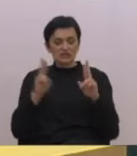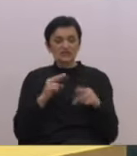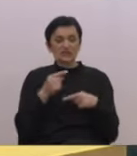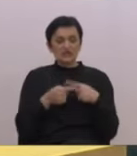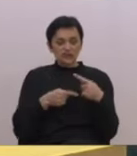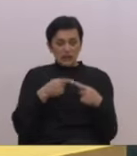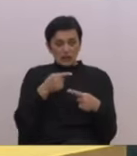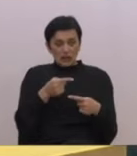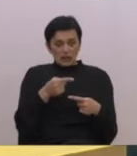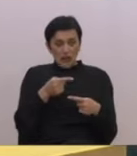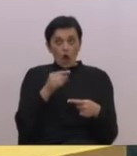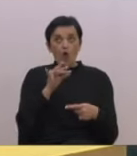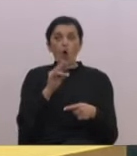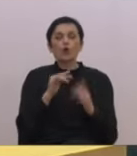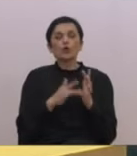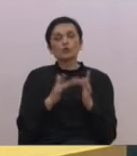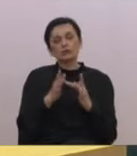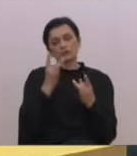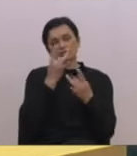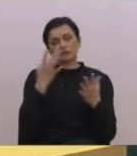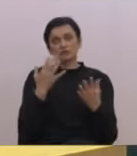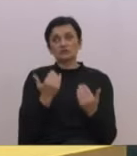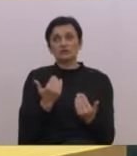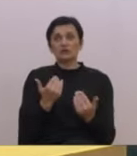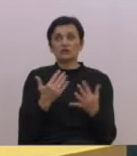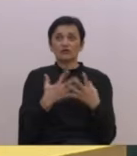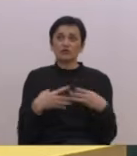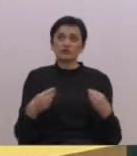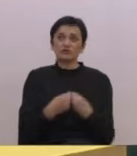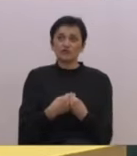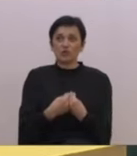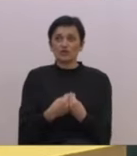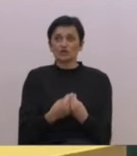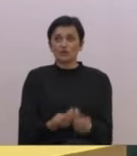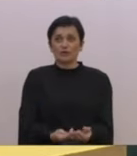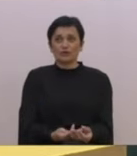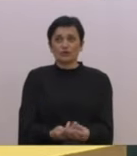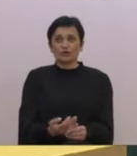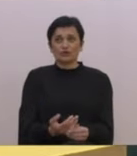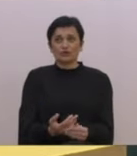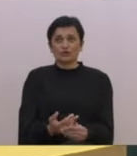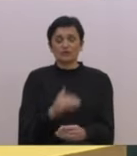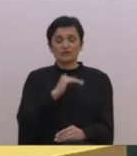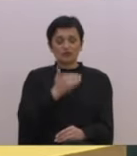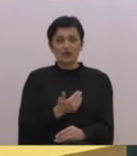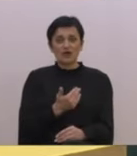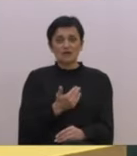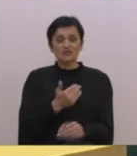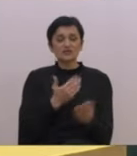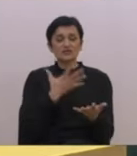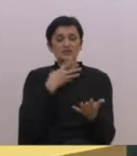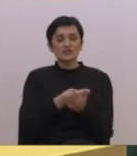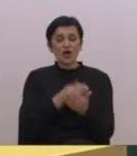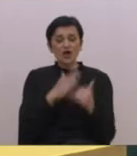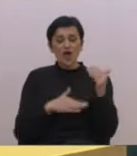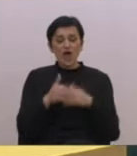ეს იუდაველ ქრისტიანული კულტურა, ოჯახი, რაღაცა კერძო საკუთრება ხელს უწყობს იმას,